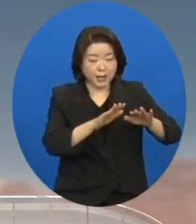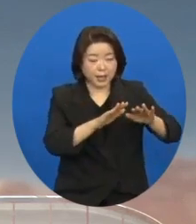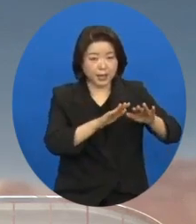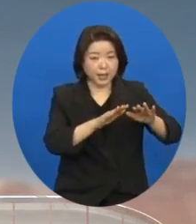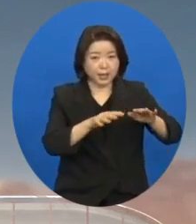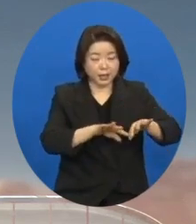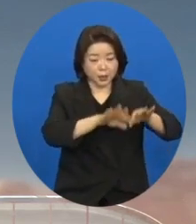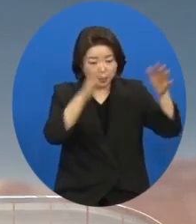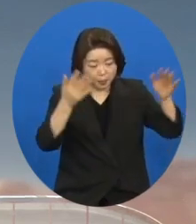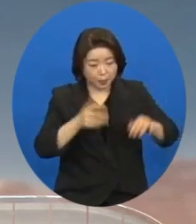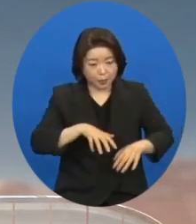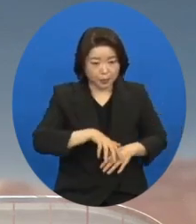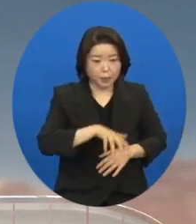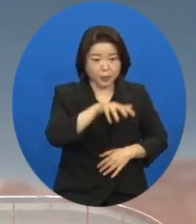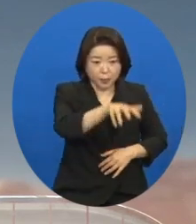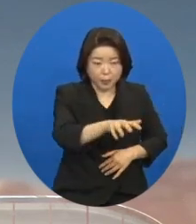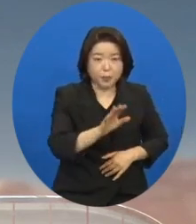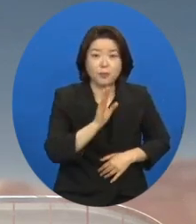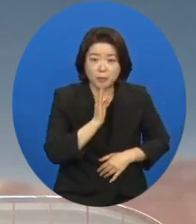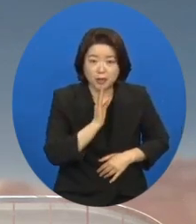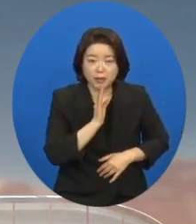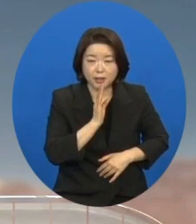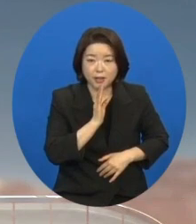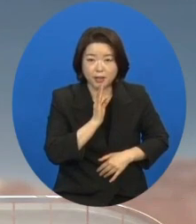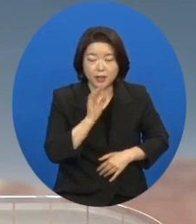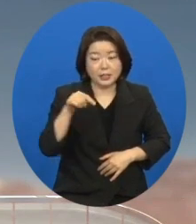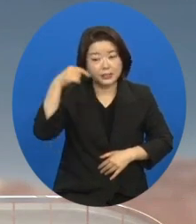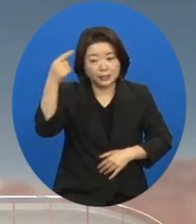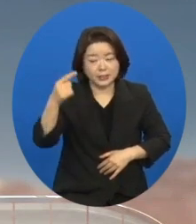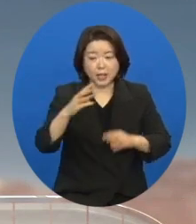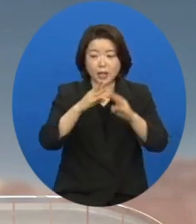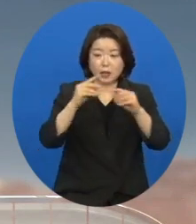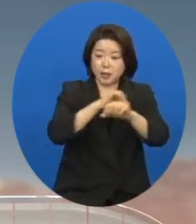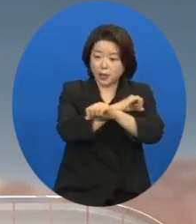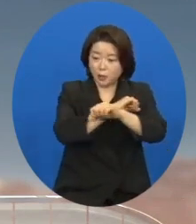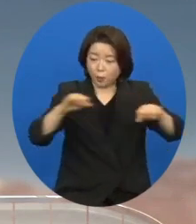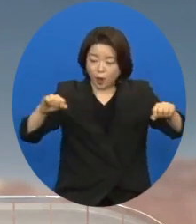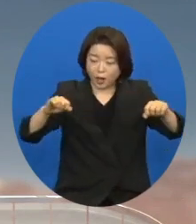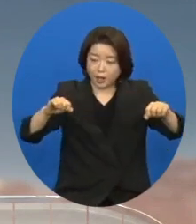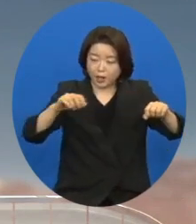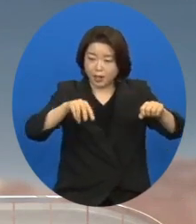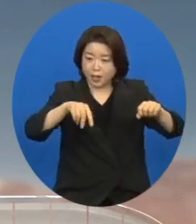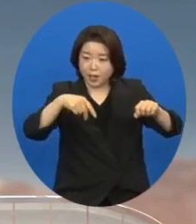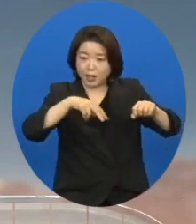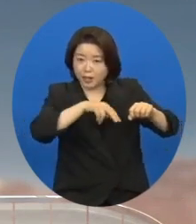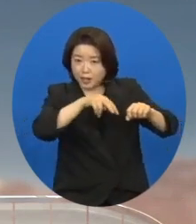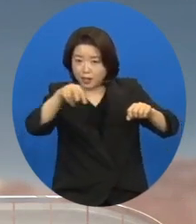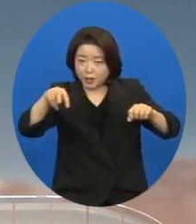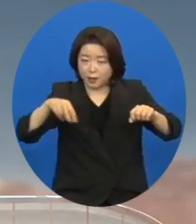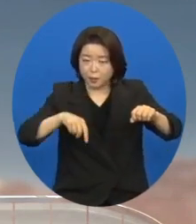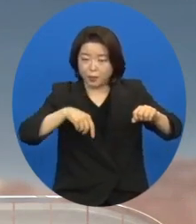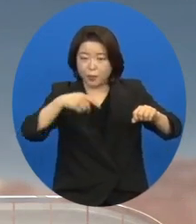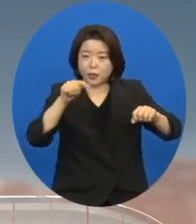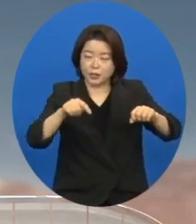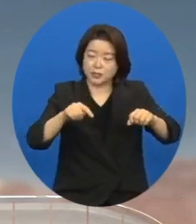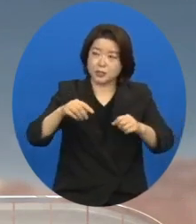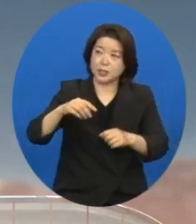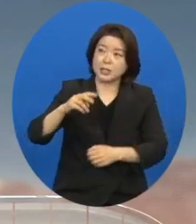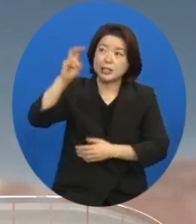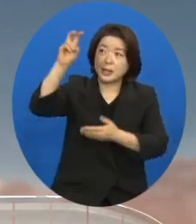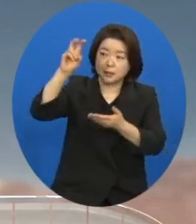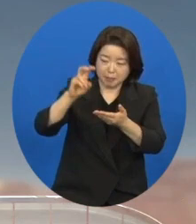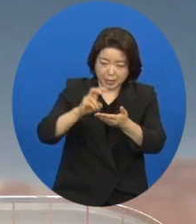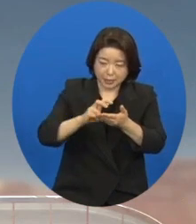건너셨다면 여러분 광야를 지나셨습니까? 광야에서 만나와 메추라기를 경험하셨습니까? 하나님의